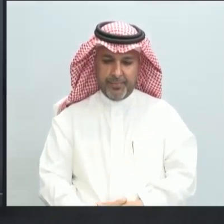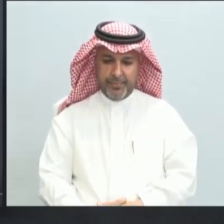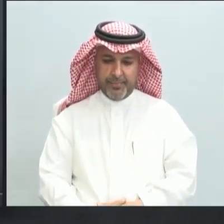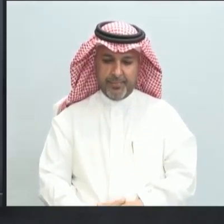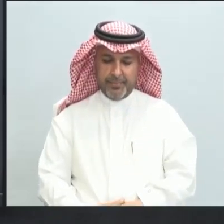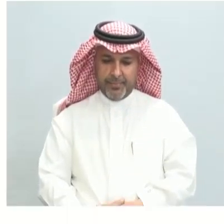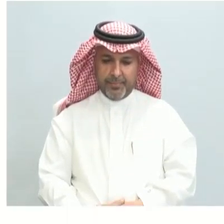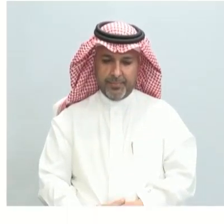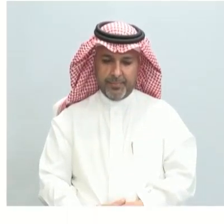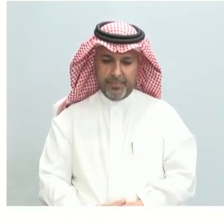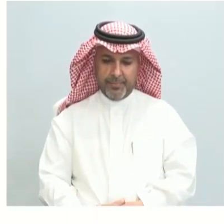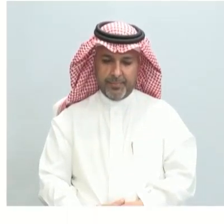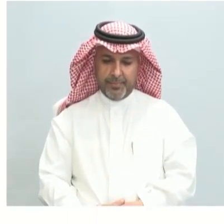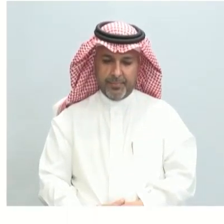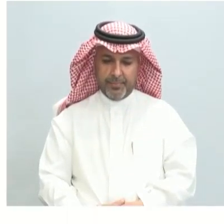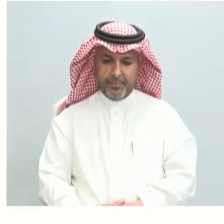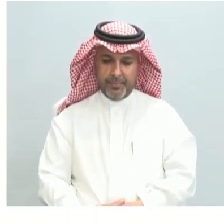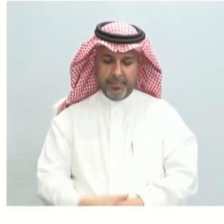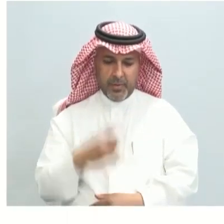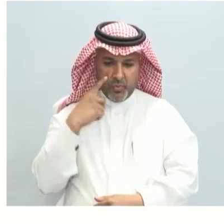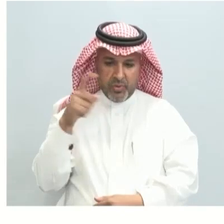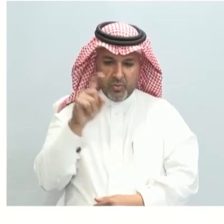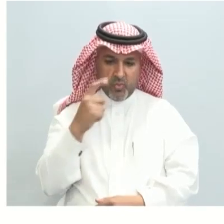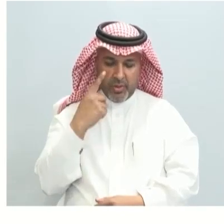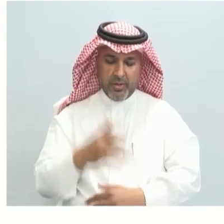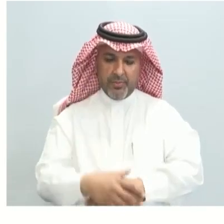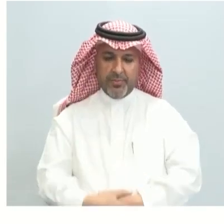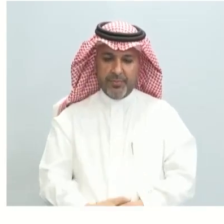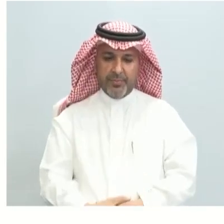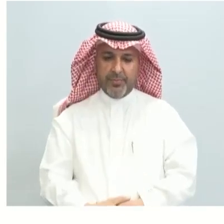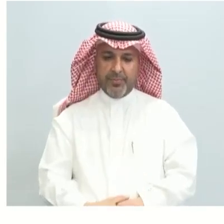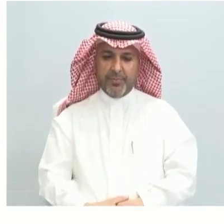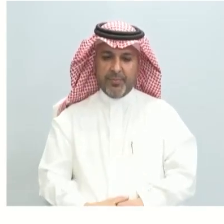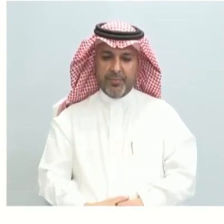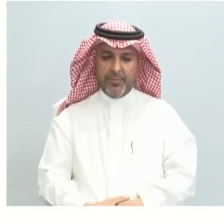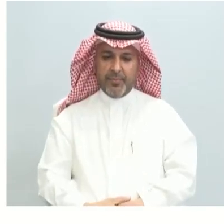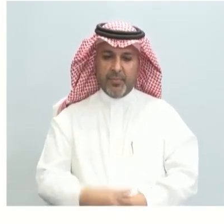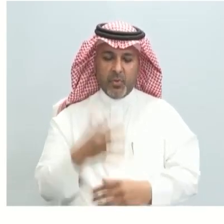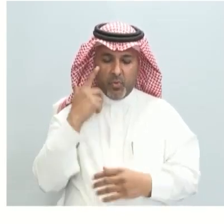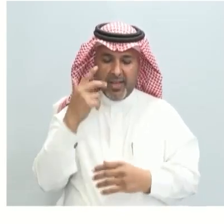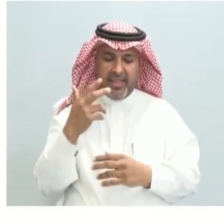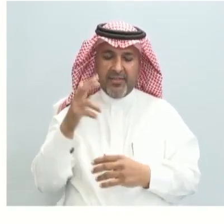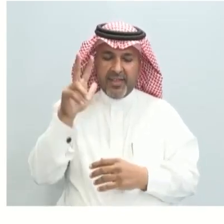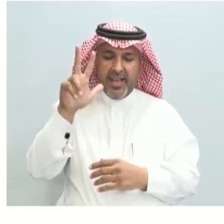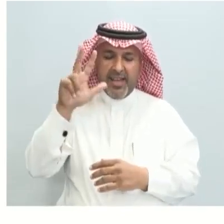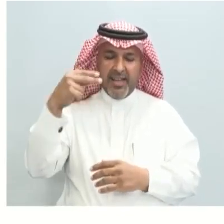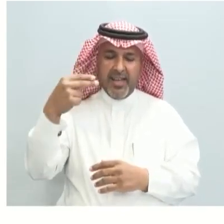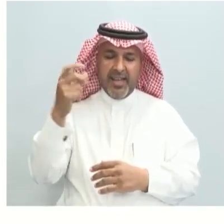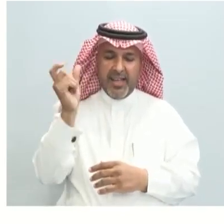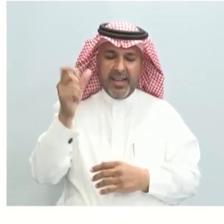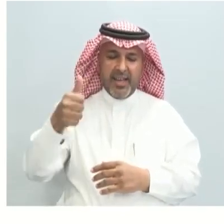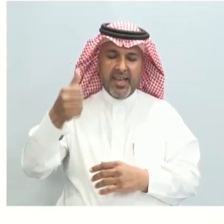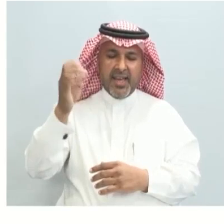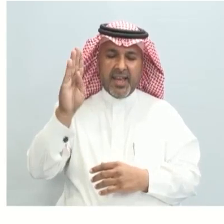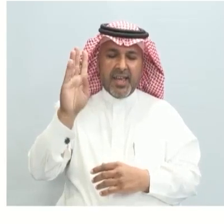نحل أيضًا عندنا سؤال من أسئلة تأكد. سؤال رقم 5: عناكب. عندما تسقط